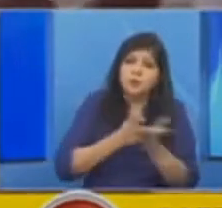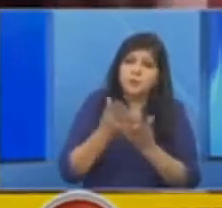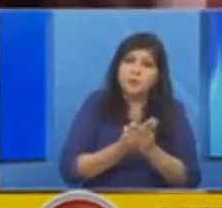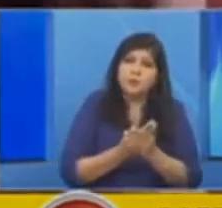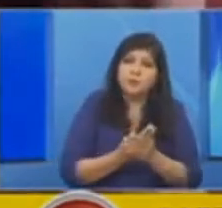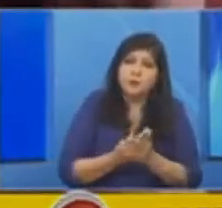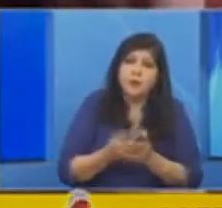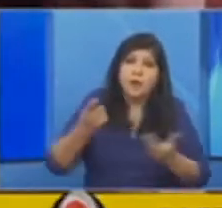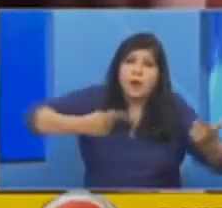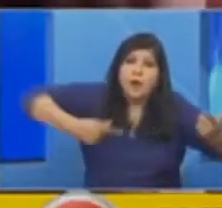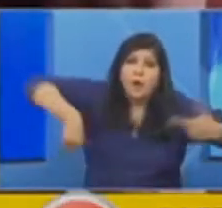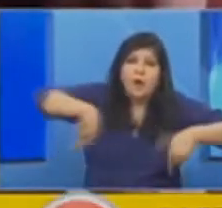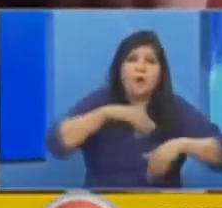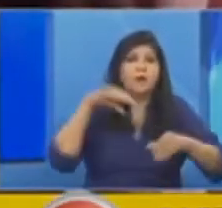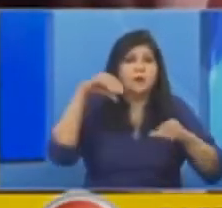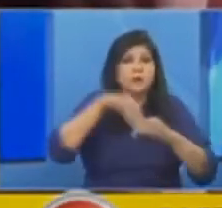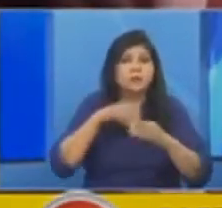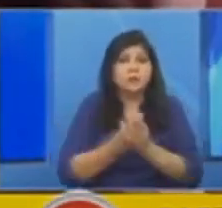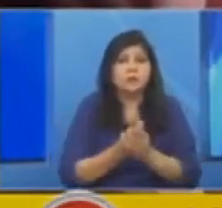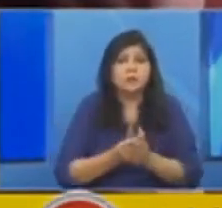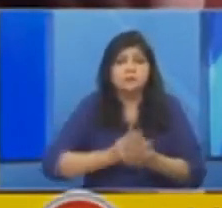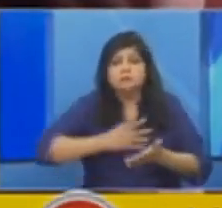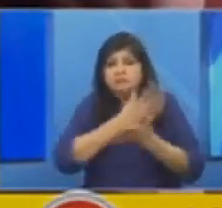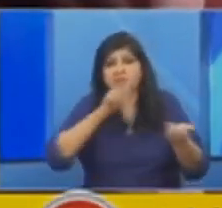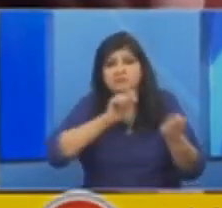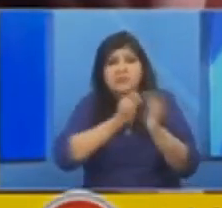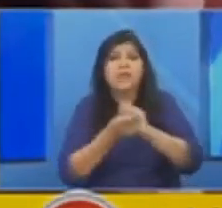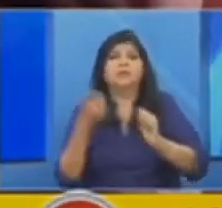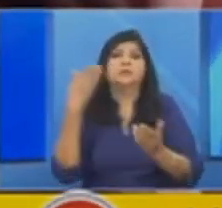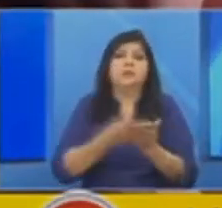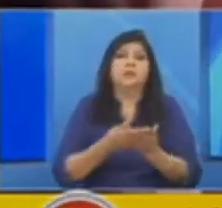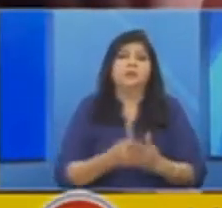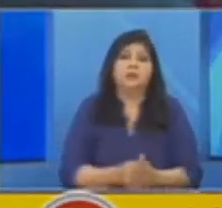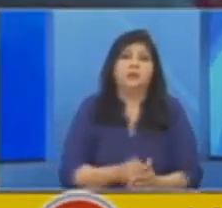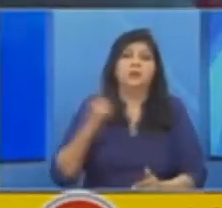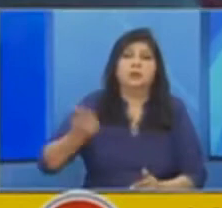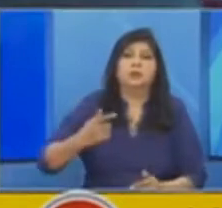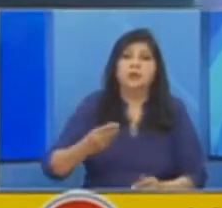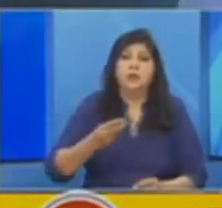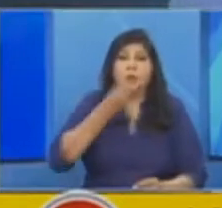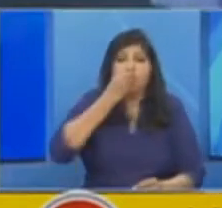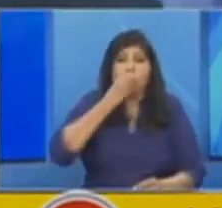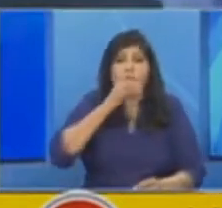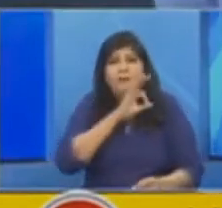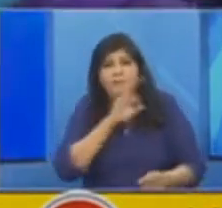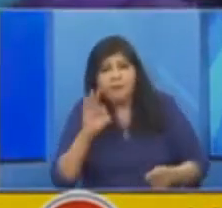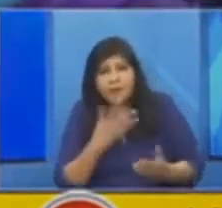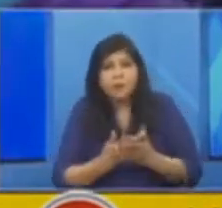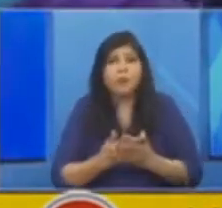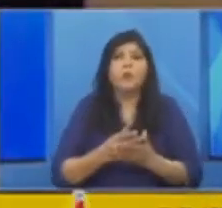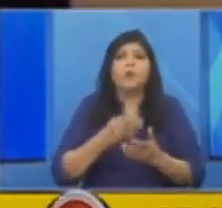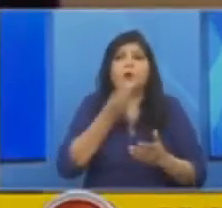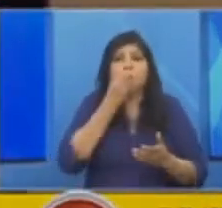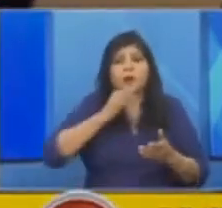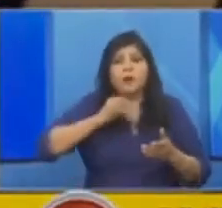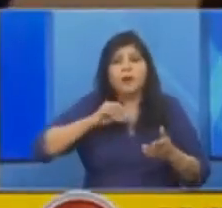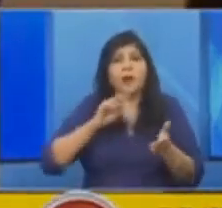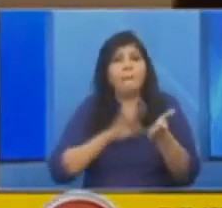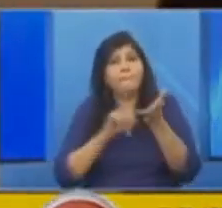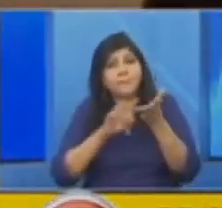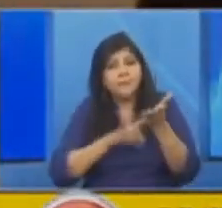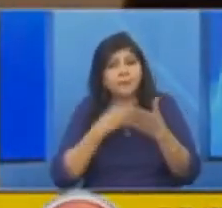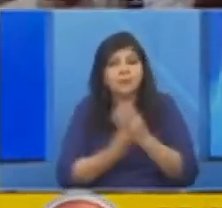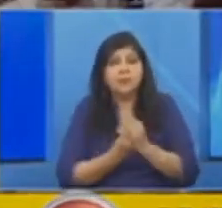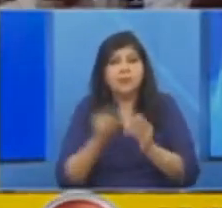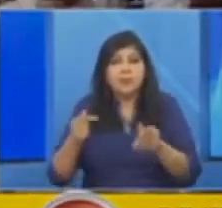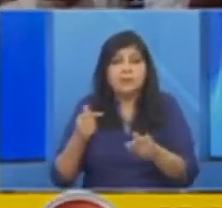जन भागीदारी से, जन अंदुलन बनाये जा रहा हैं, पोशन सप्ता हो, पोशन मा हो, इनके माद्यम से